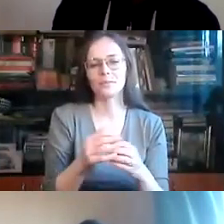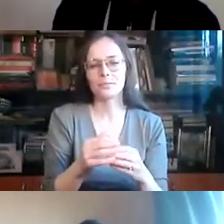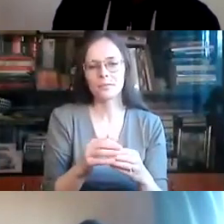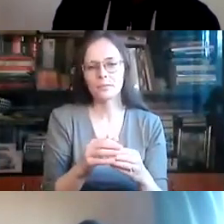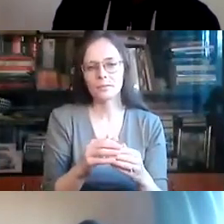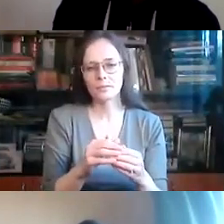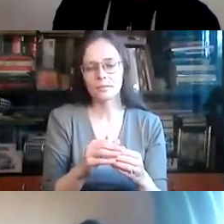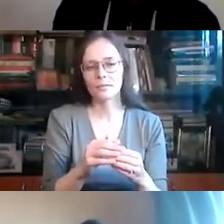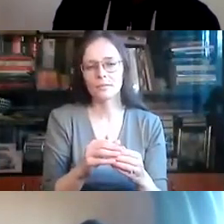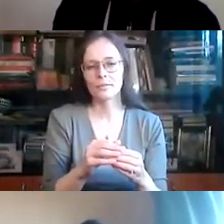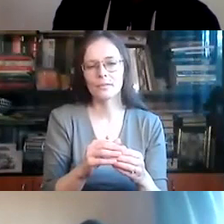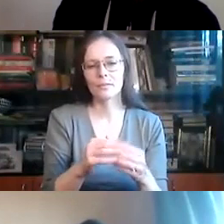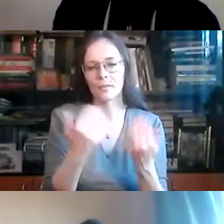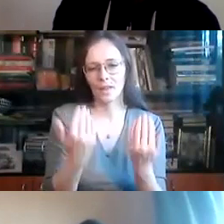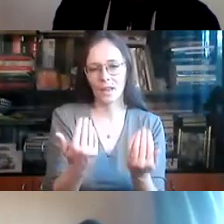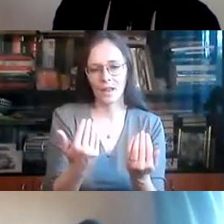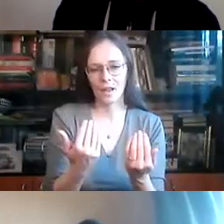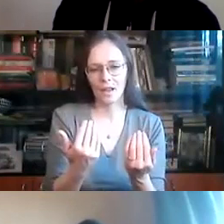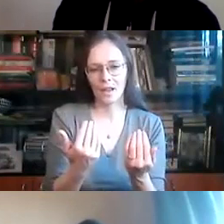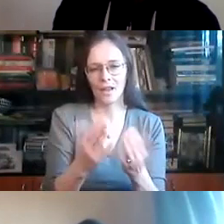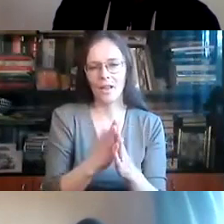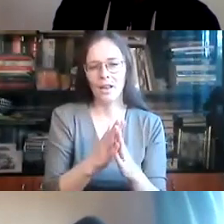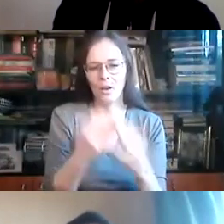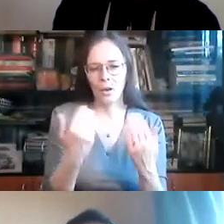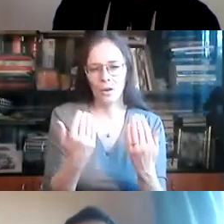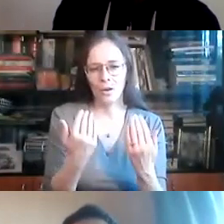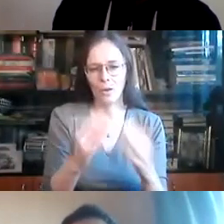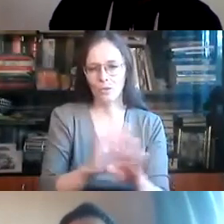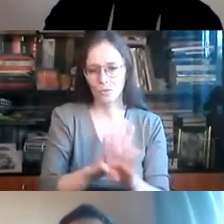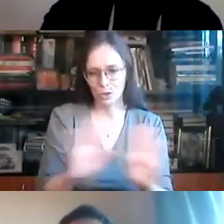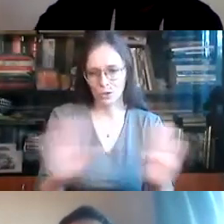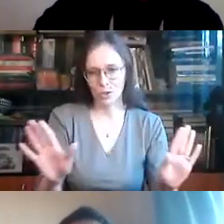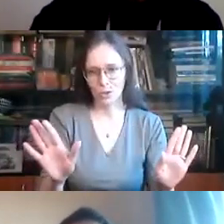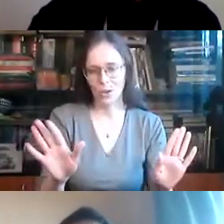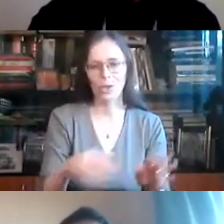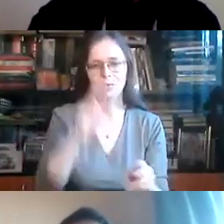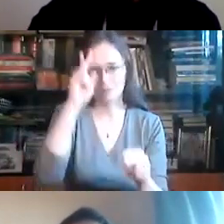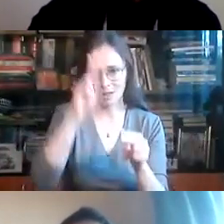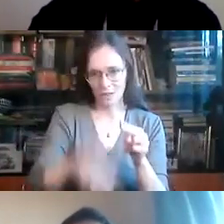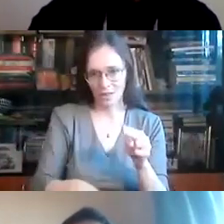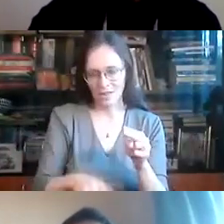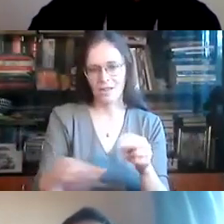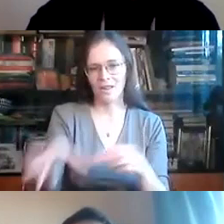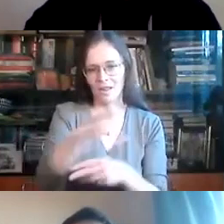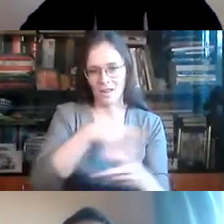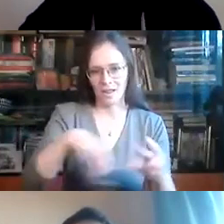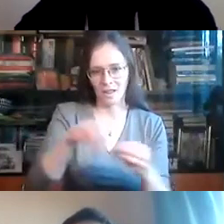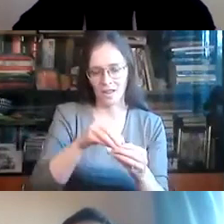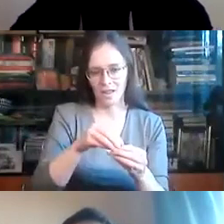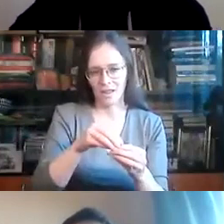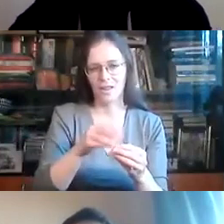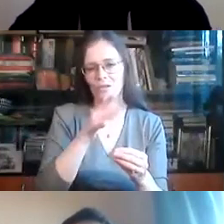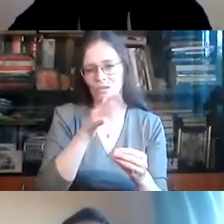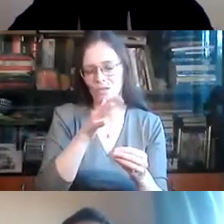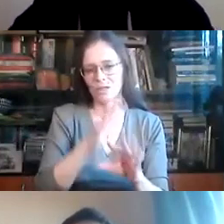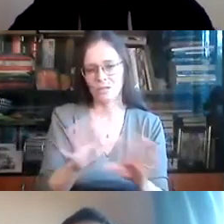Я... Вы, уже все. Завершаем. Мы уже вне времени. И